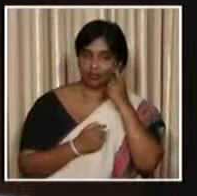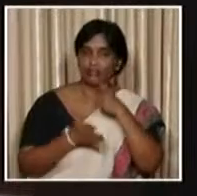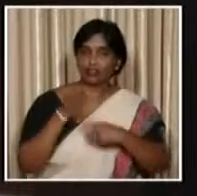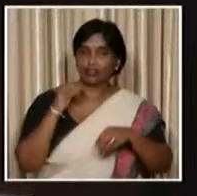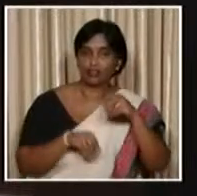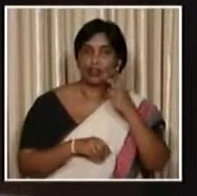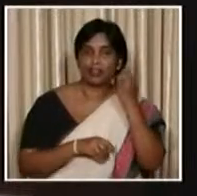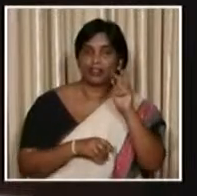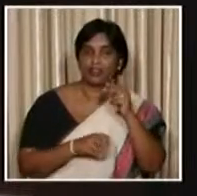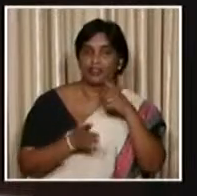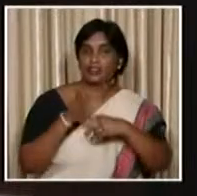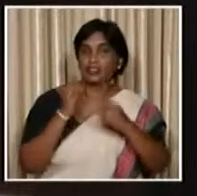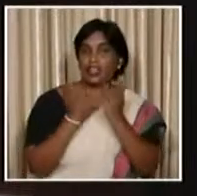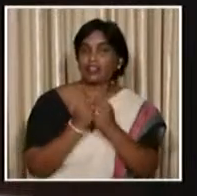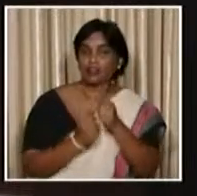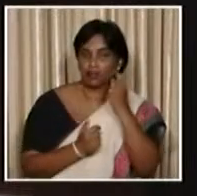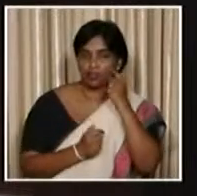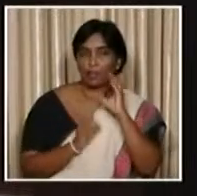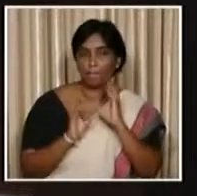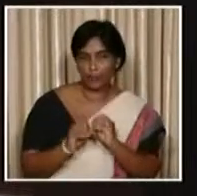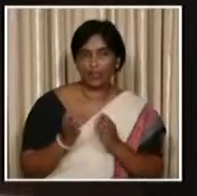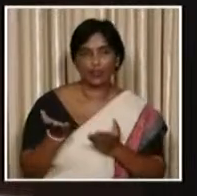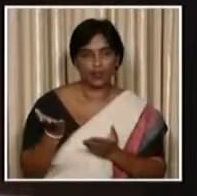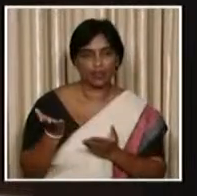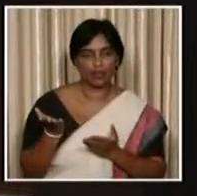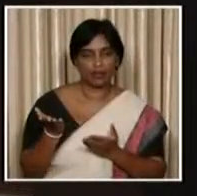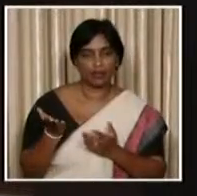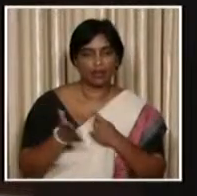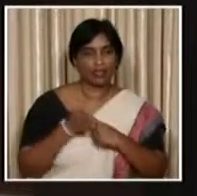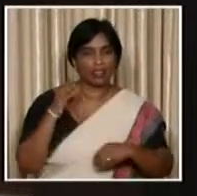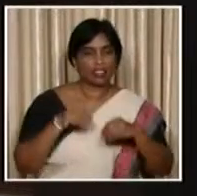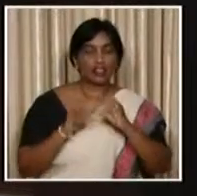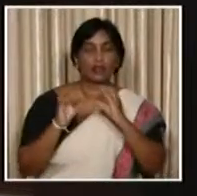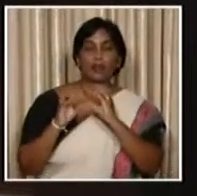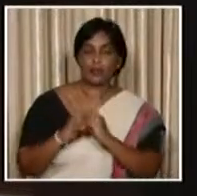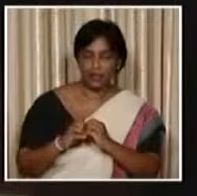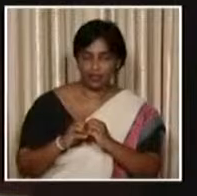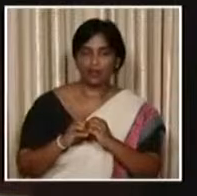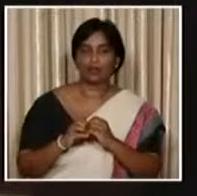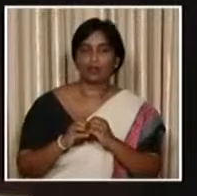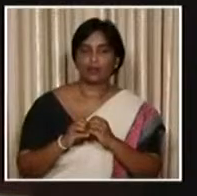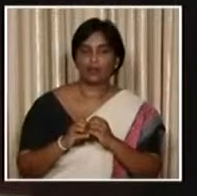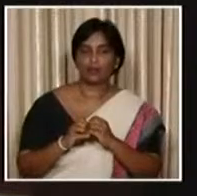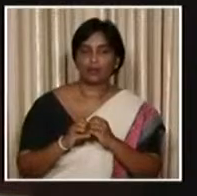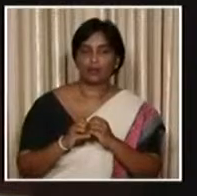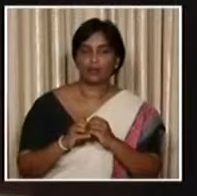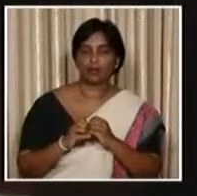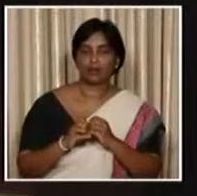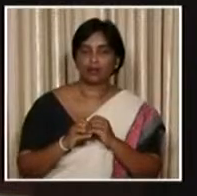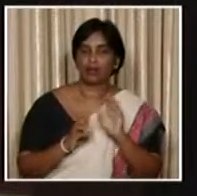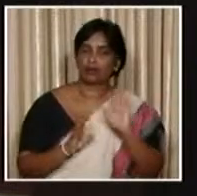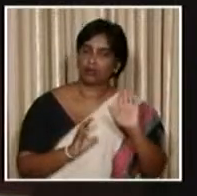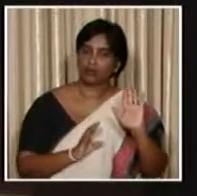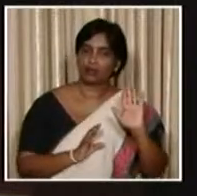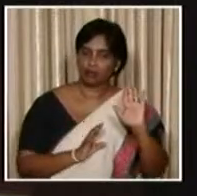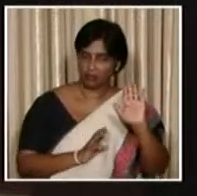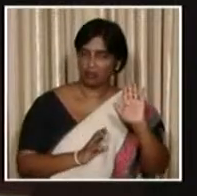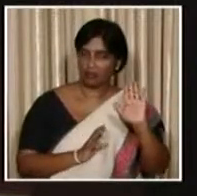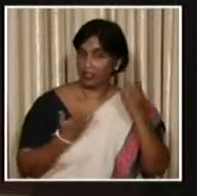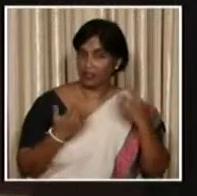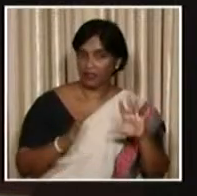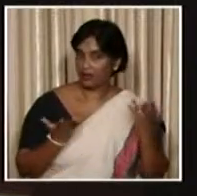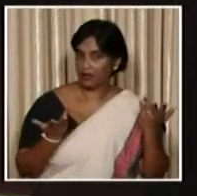වරම 2020 බිඳුවයිනේ. ඡන්දෙන් බිඳුවයි නෑ. ඔව් ඒ ප්‍රොපෝෂන් ඉන්න මං ඉවර